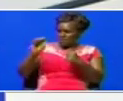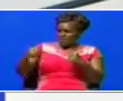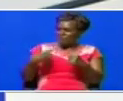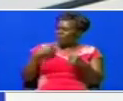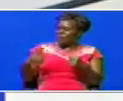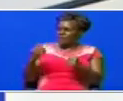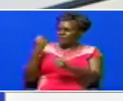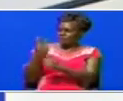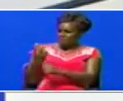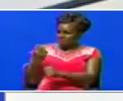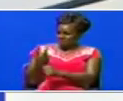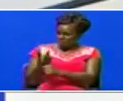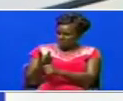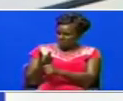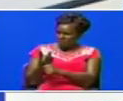46,112,